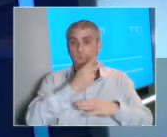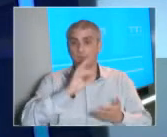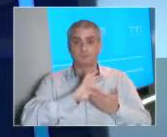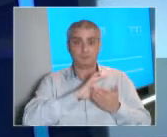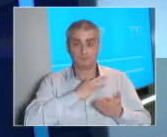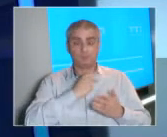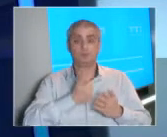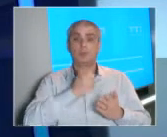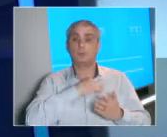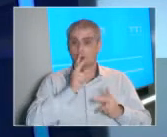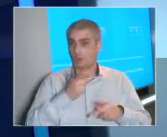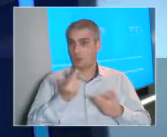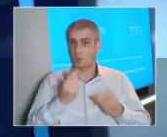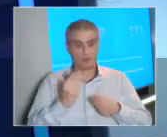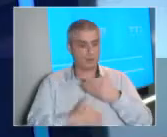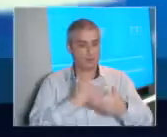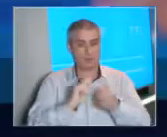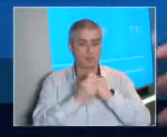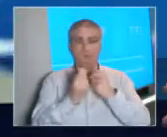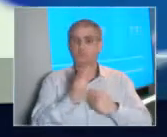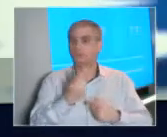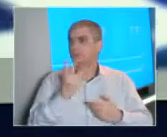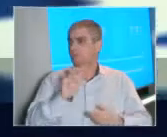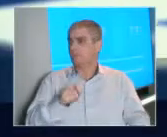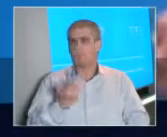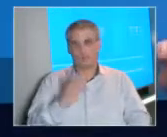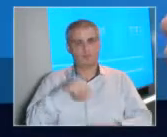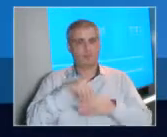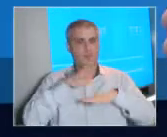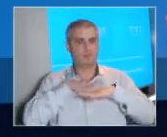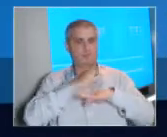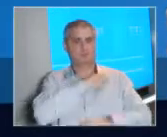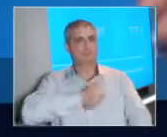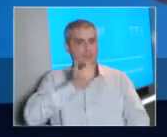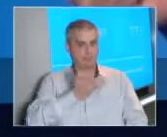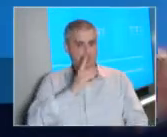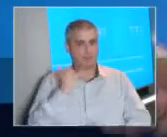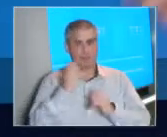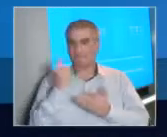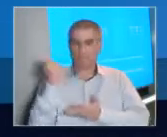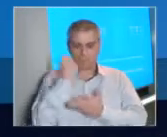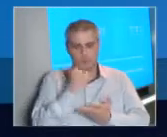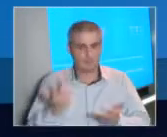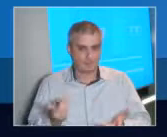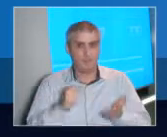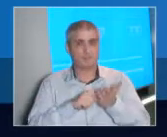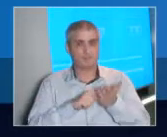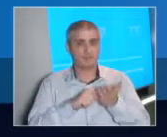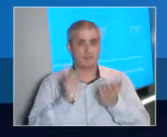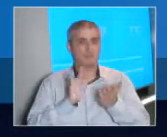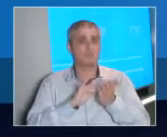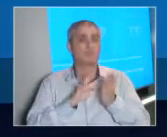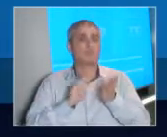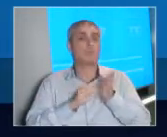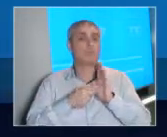הבריאות כשר בריאות בכלל יכול להזיז משהו? תראה, קודם כל אנחנו מערכת פרלמנטרית, וחלק מהתפקיד של השרים הרי זה גם להביא משאבים וכו', ולכן הם במקום